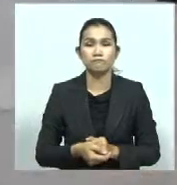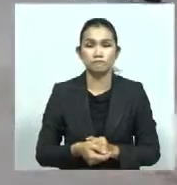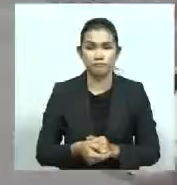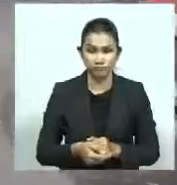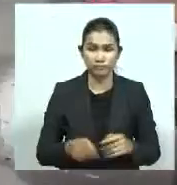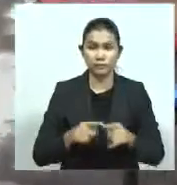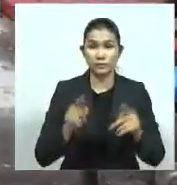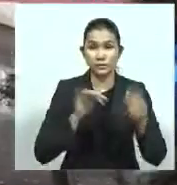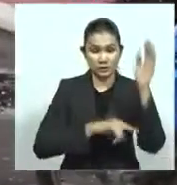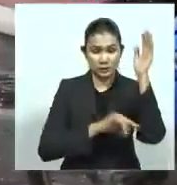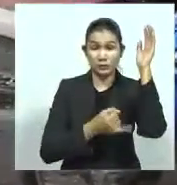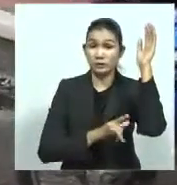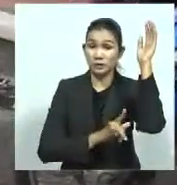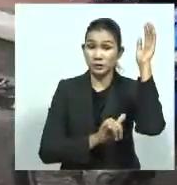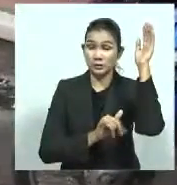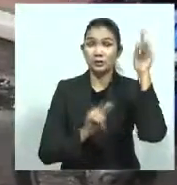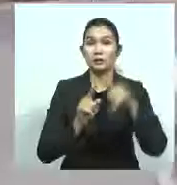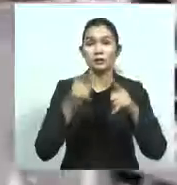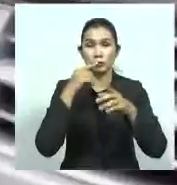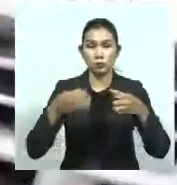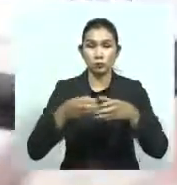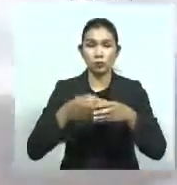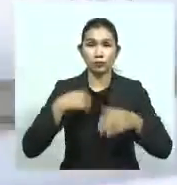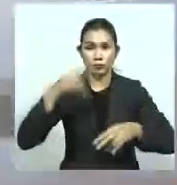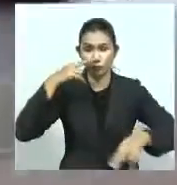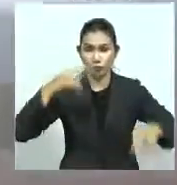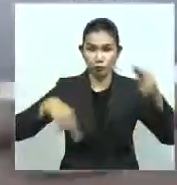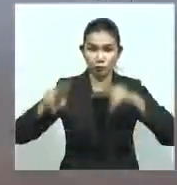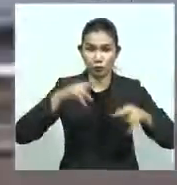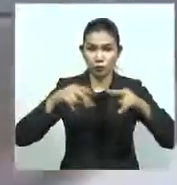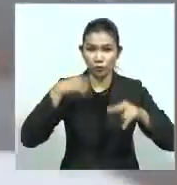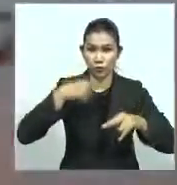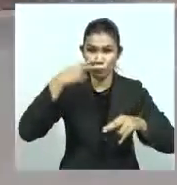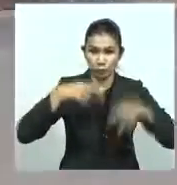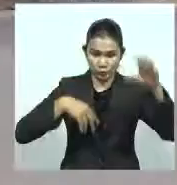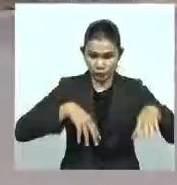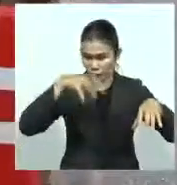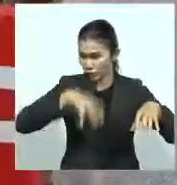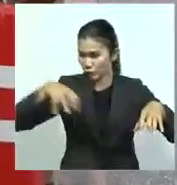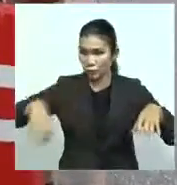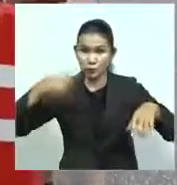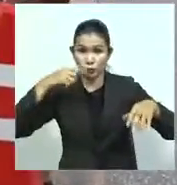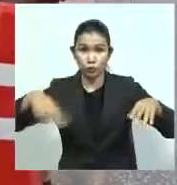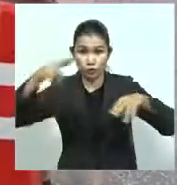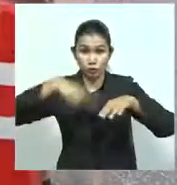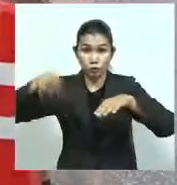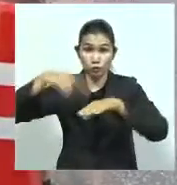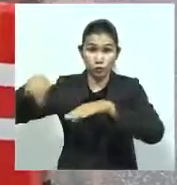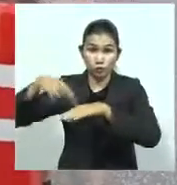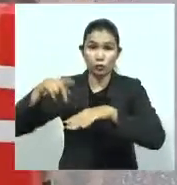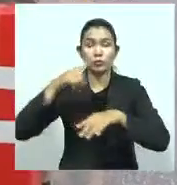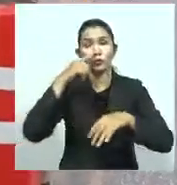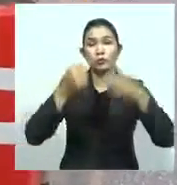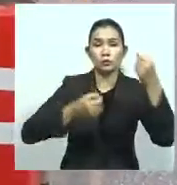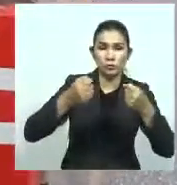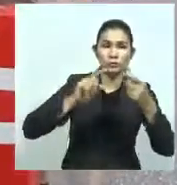ส่วนที่จังหวัดยะลานะครับหน่วยงานด้านความมั่นคงก็ตั้งจุดตรวจจุดสกัดในเส้นทางหลักเมืองยะลาโดยจะเน้นเข้มงวดตรวจสอบบุคคลและยานพ